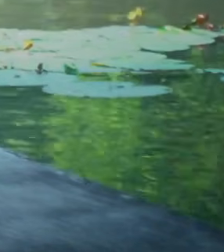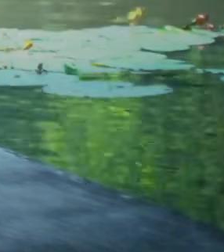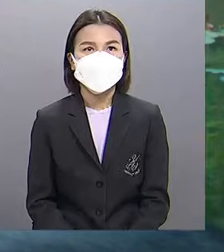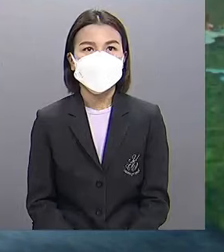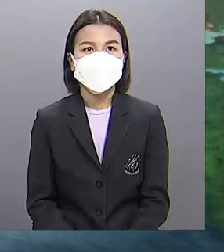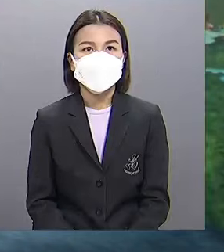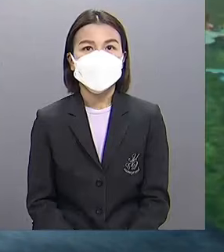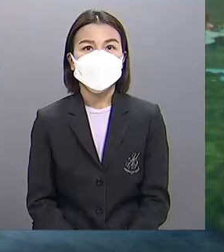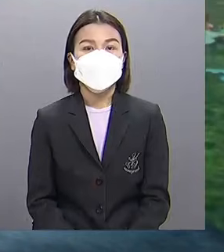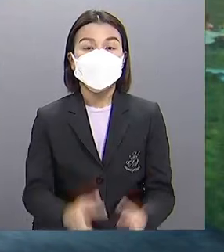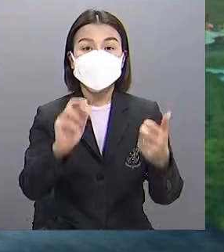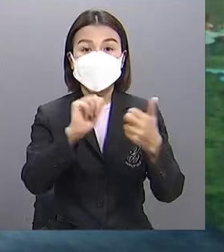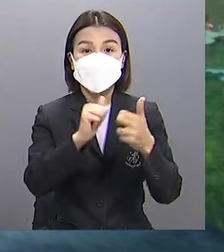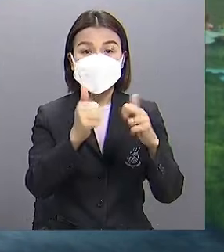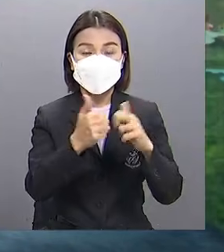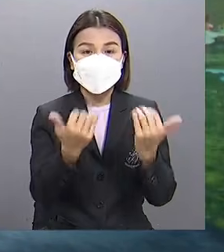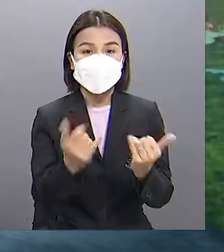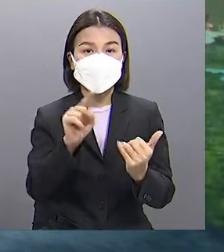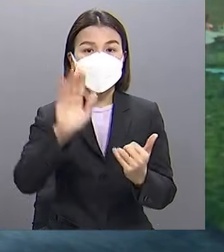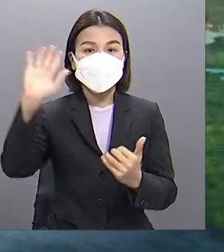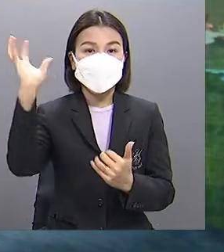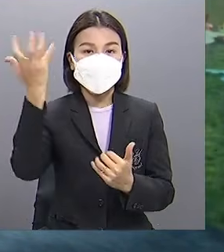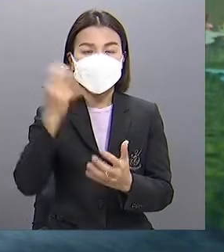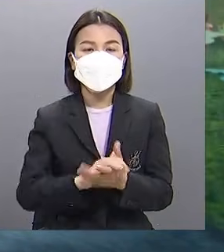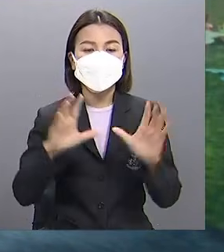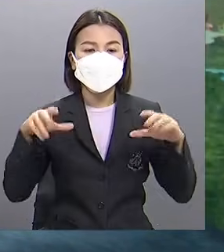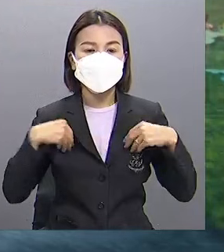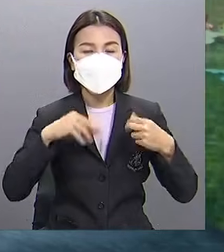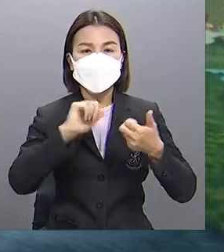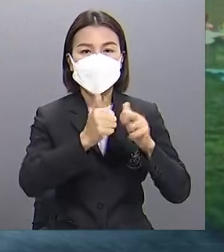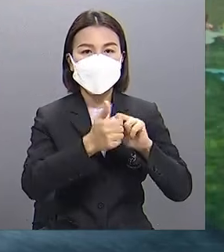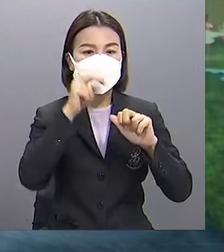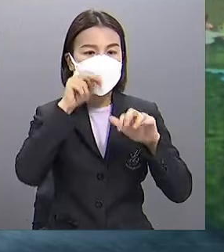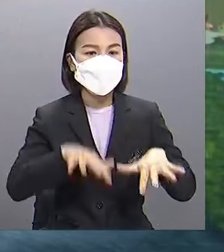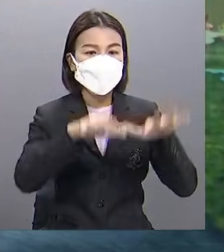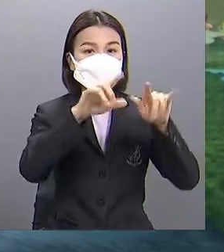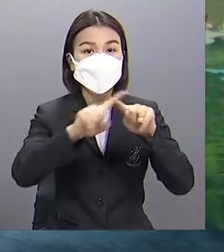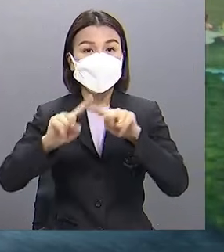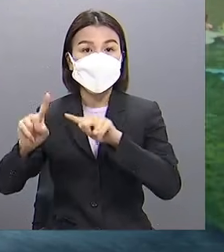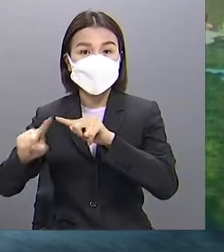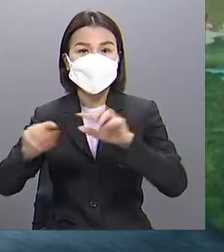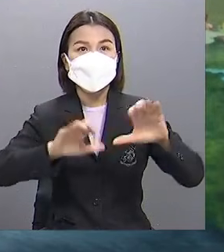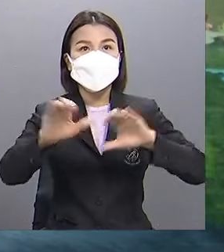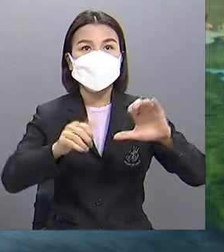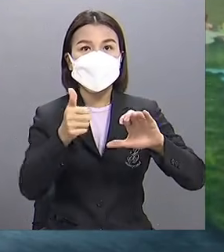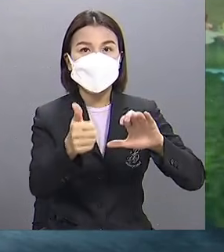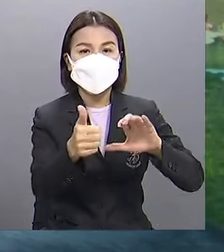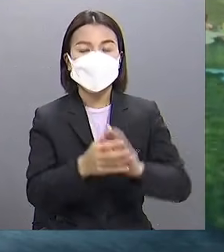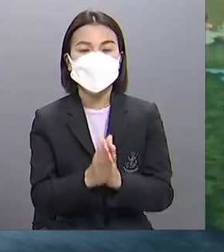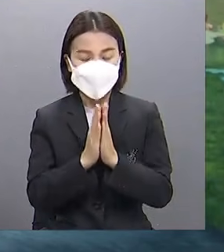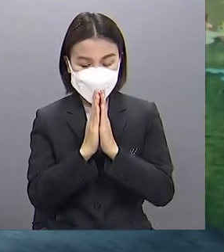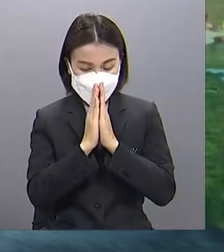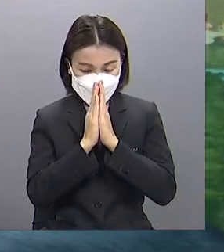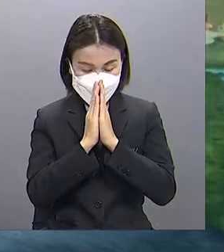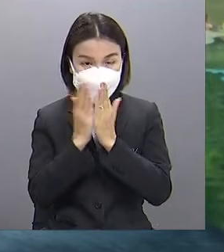ปัจจุบันทั่วโลกยอมรับว่าภัยพิบัติเป็นปัญหาที่จัดการได้สวัสดีค่ะคุณผู้ชมครับพบกันเช่นเคย